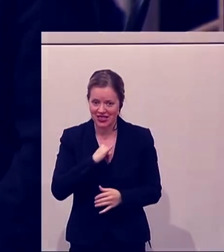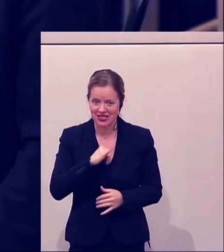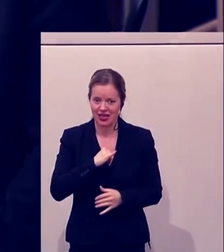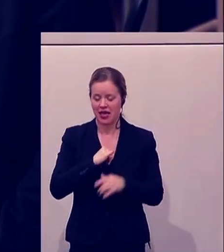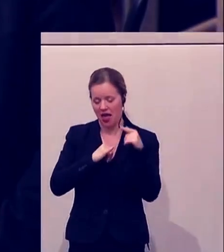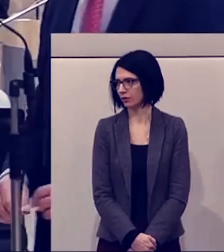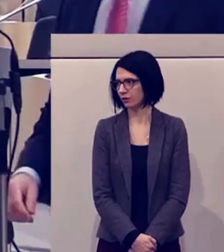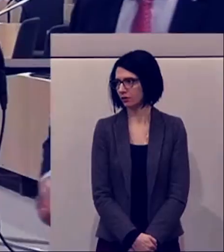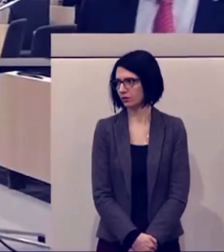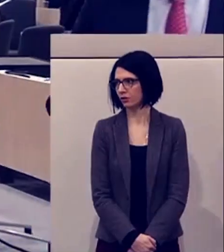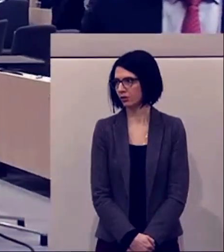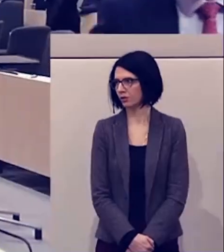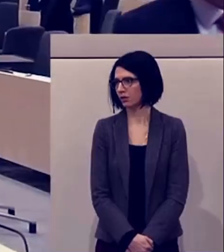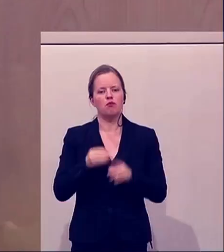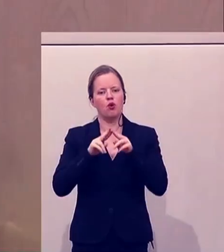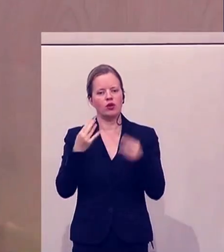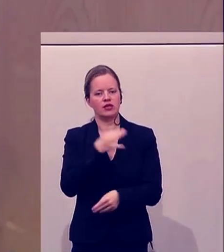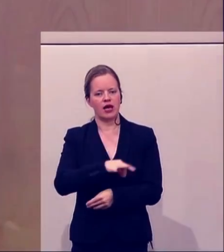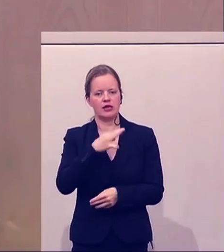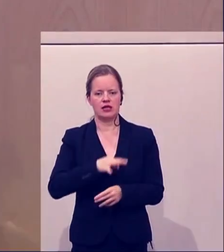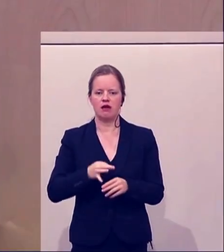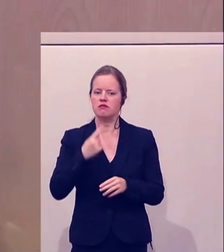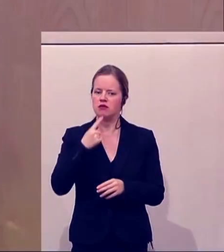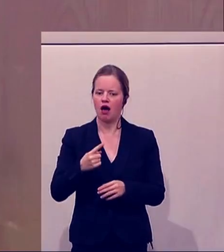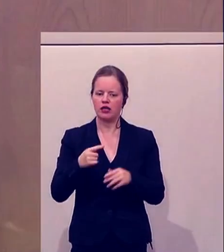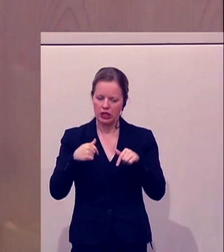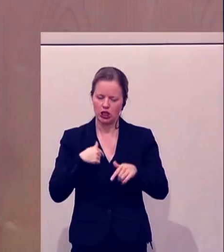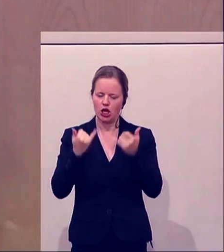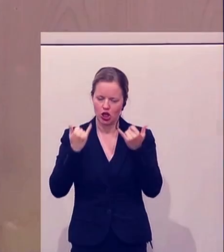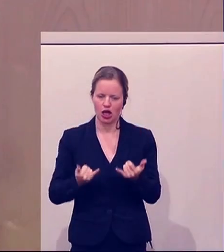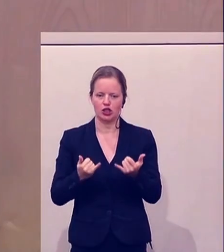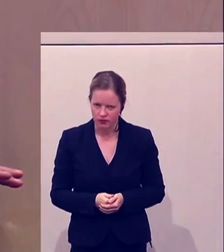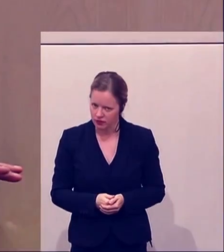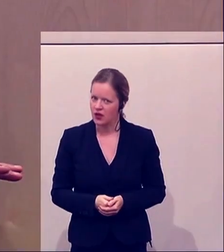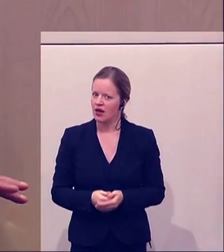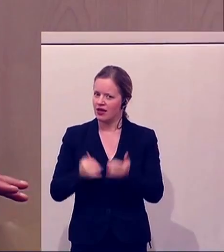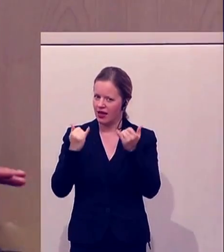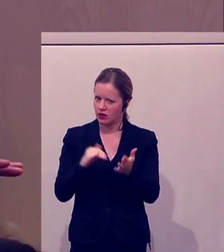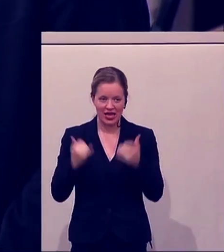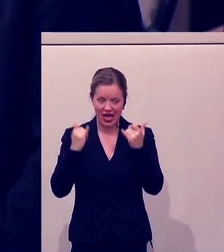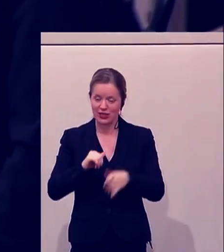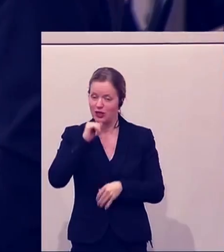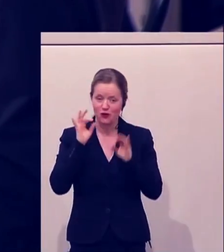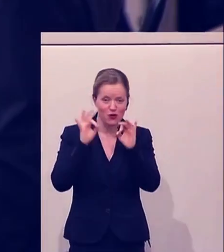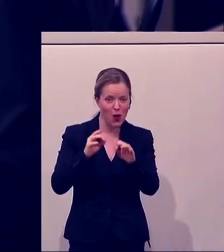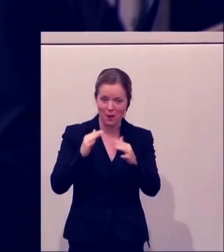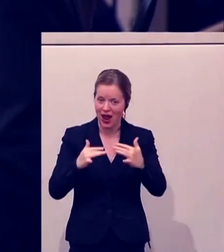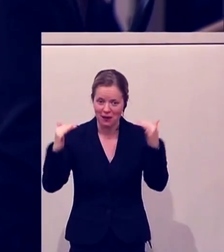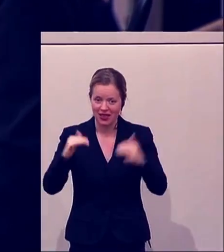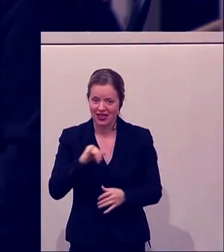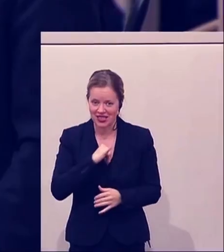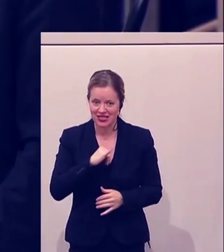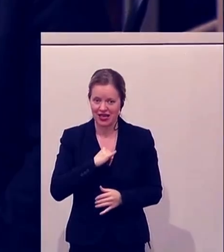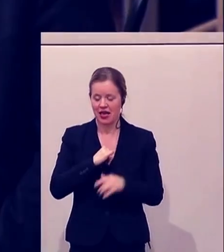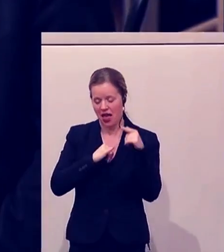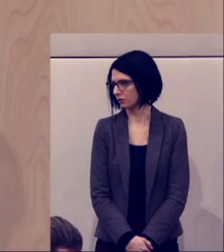sein Handy. Herr Kurz, ich pfeife euch was. Ich red nicht mit euch. Warum? Er interessiert sich für